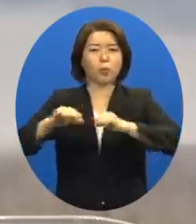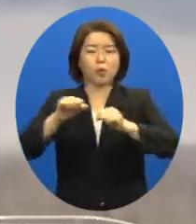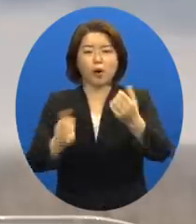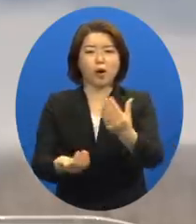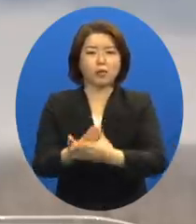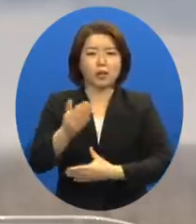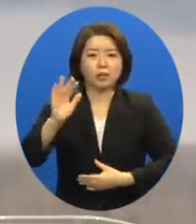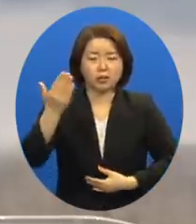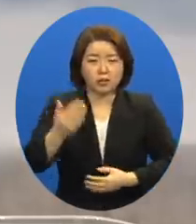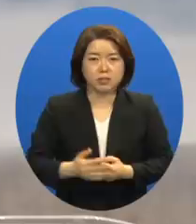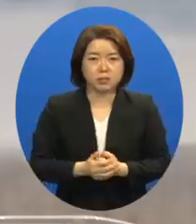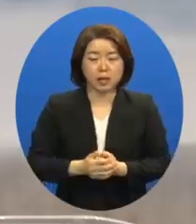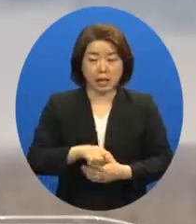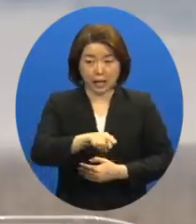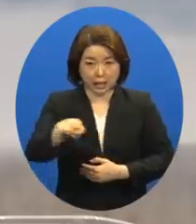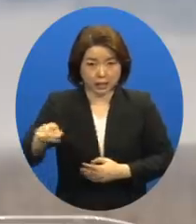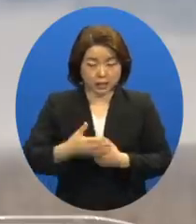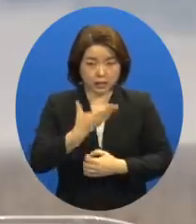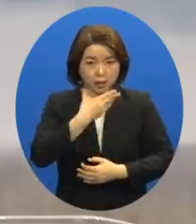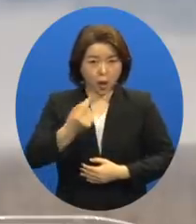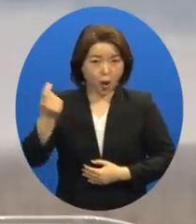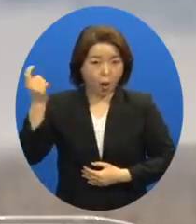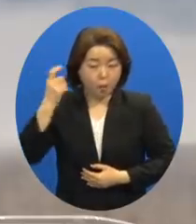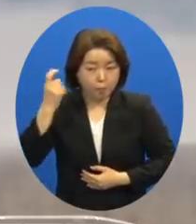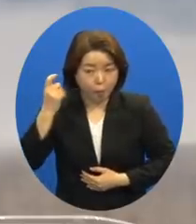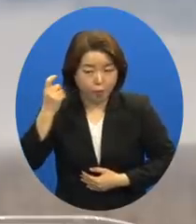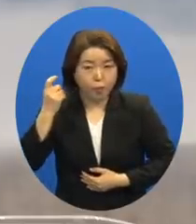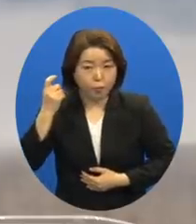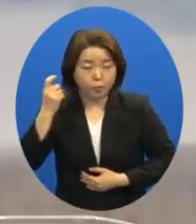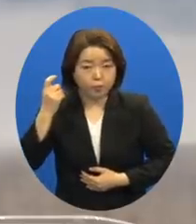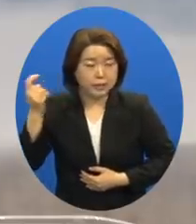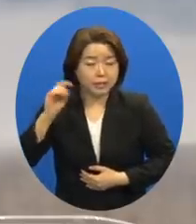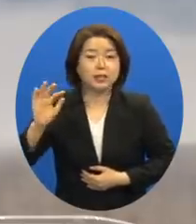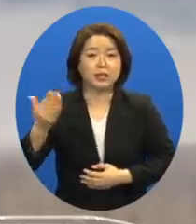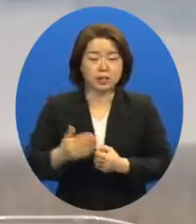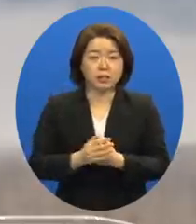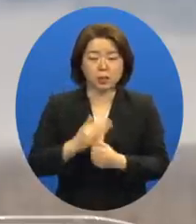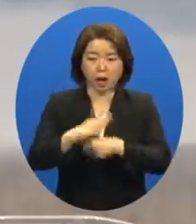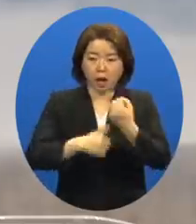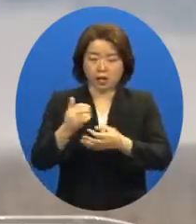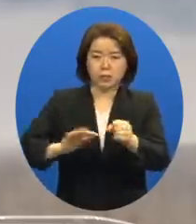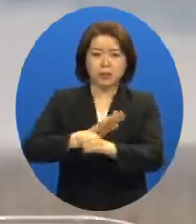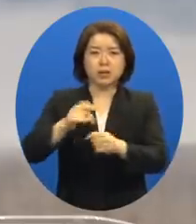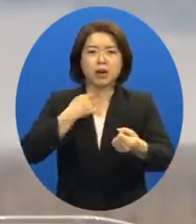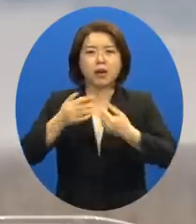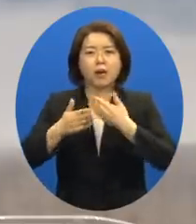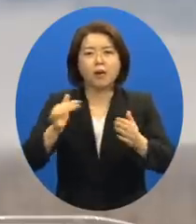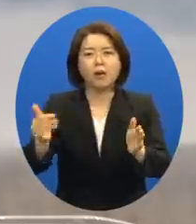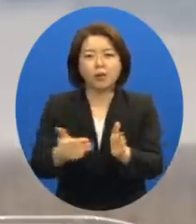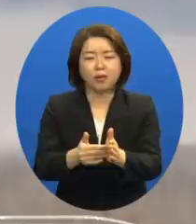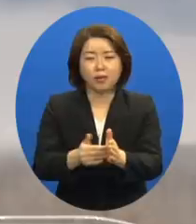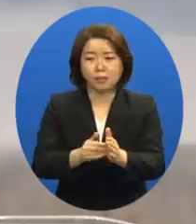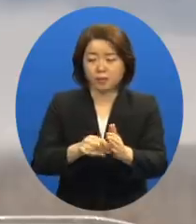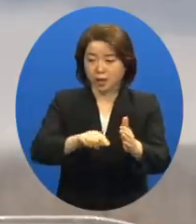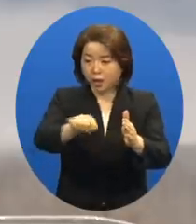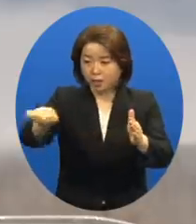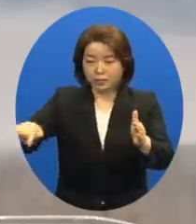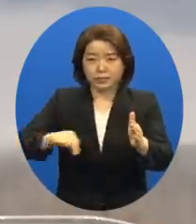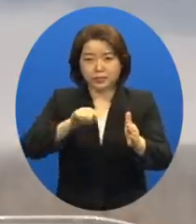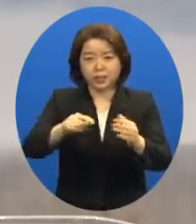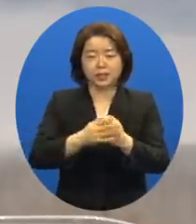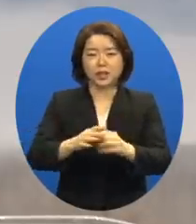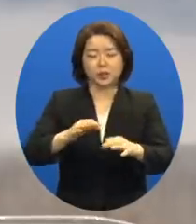시작했습니다. 그들이 복음을 듣는 일이 생겼고 하나님의 사랑을 경험하게 되면서 그들 안에